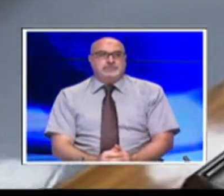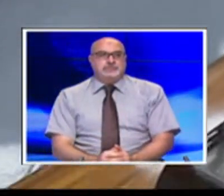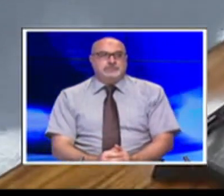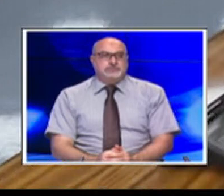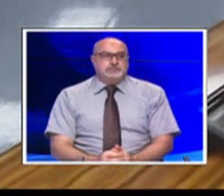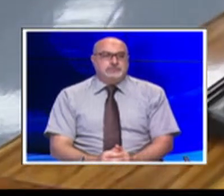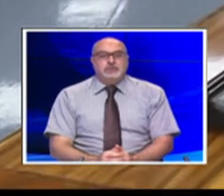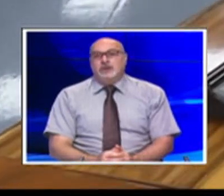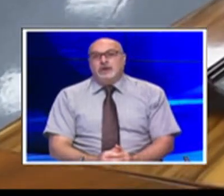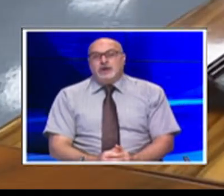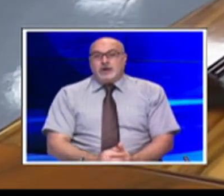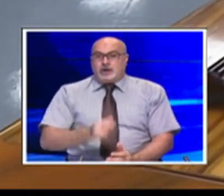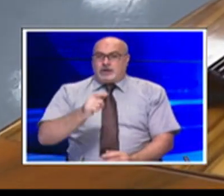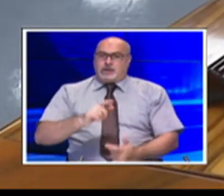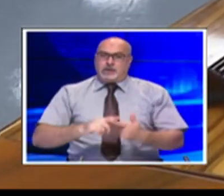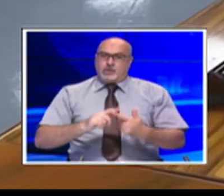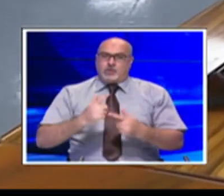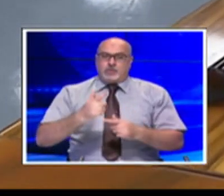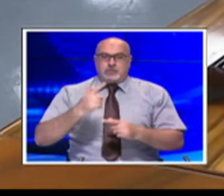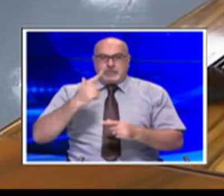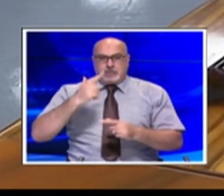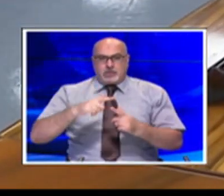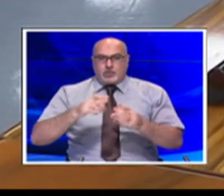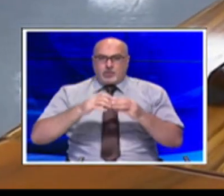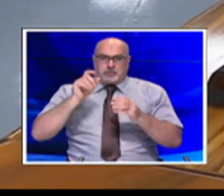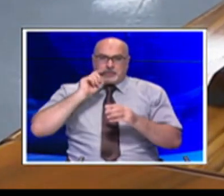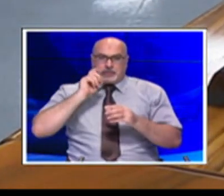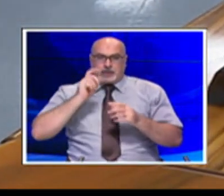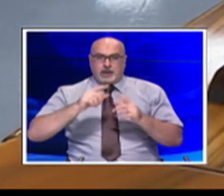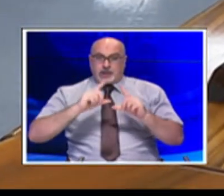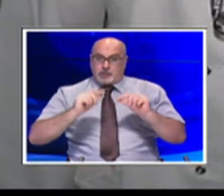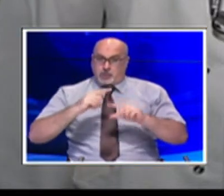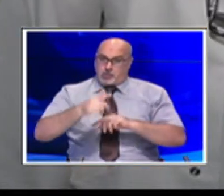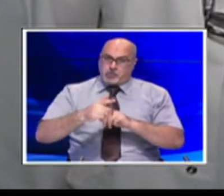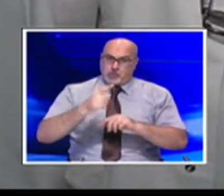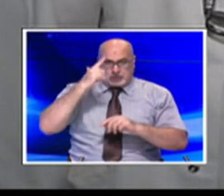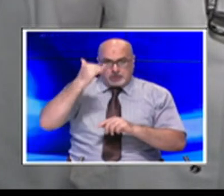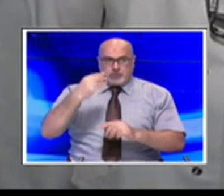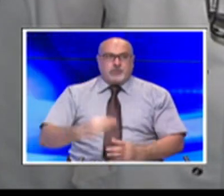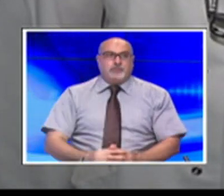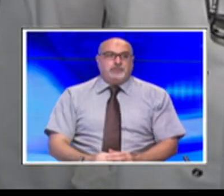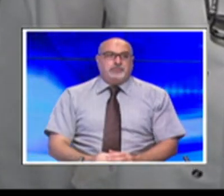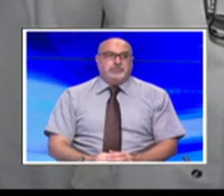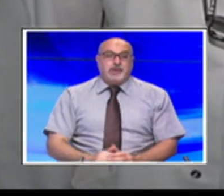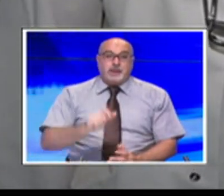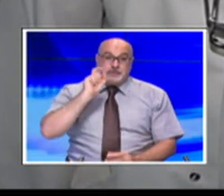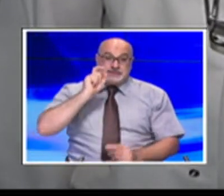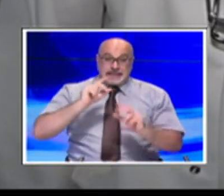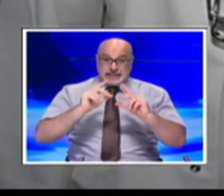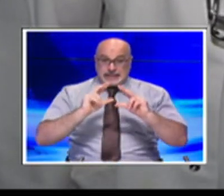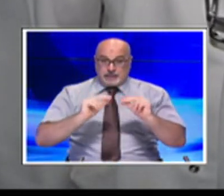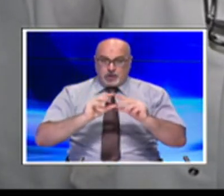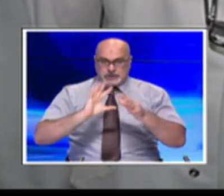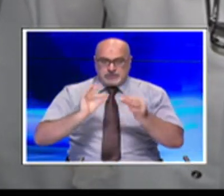التفاتة لاقت استحسانا كبير لدى الأطقم الطبية اللبنانية. كنا كثير عن جد